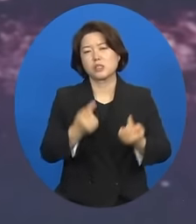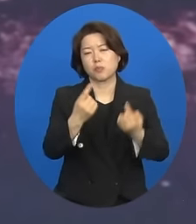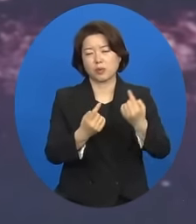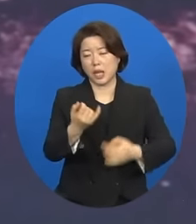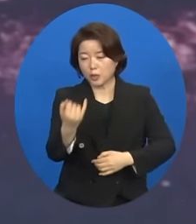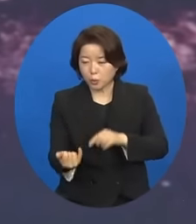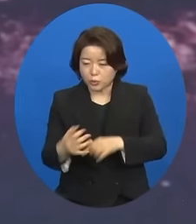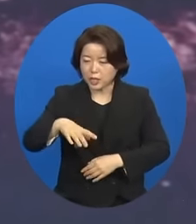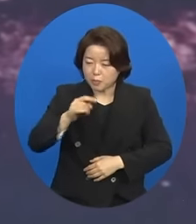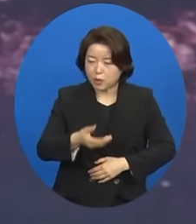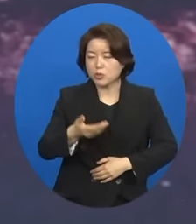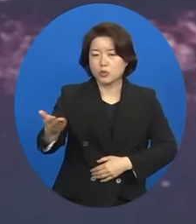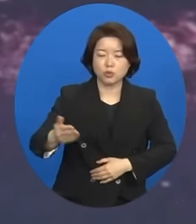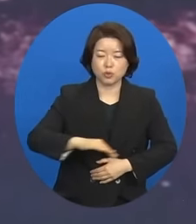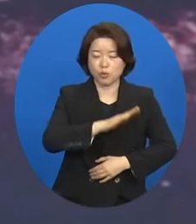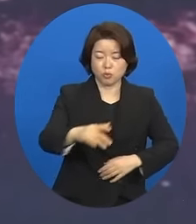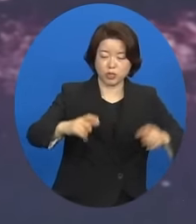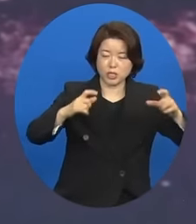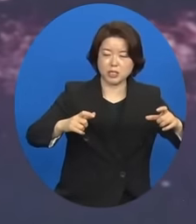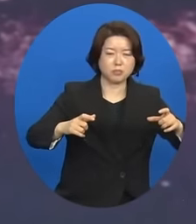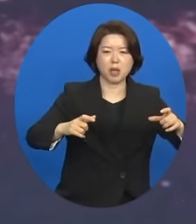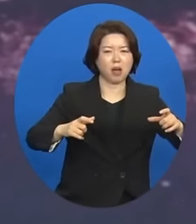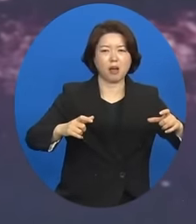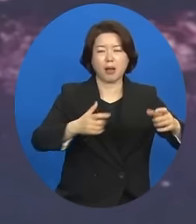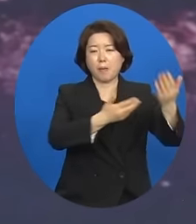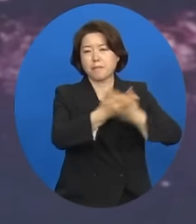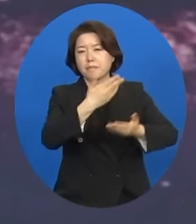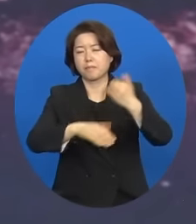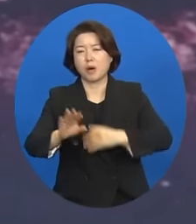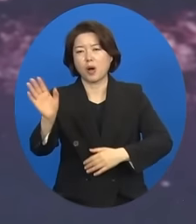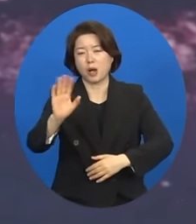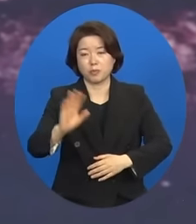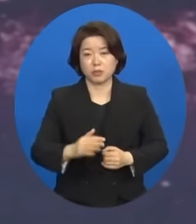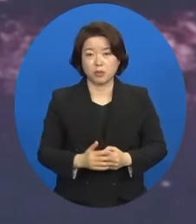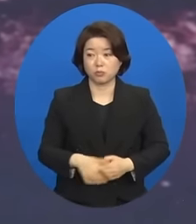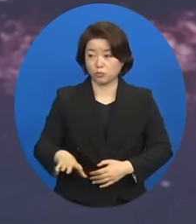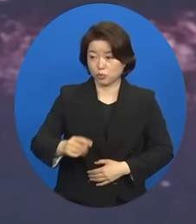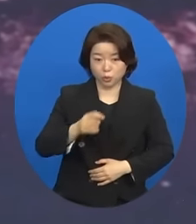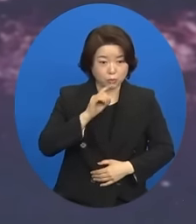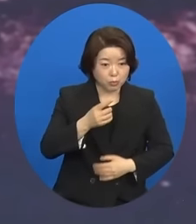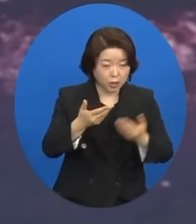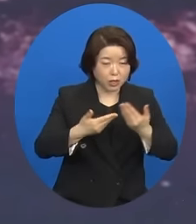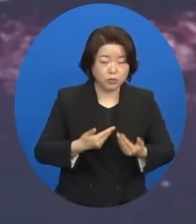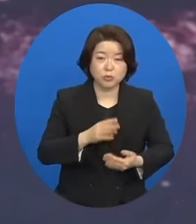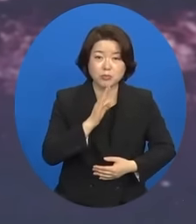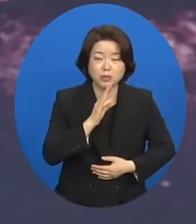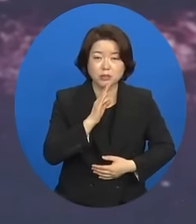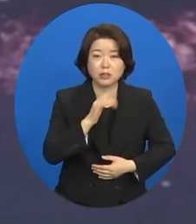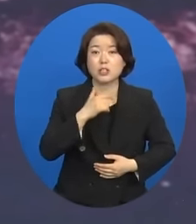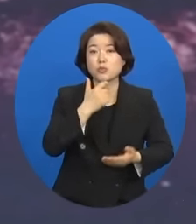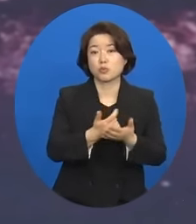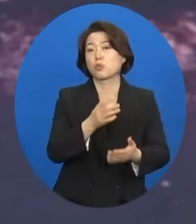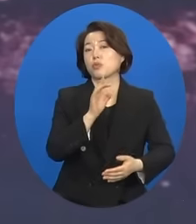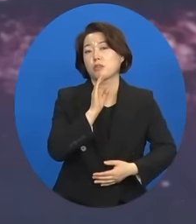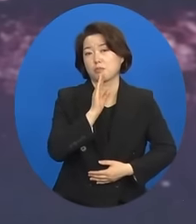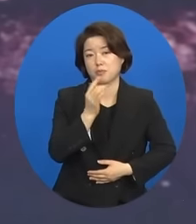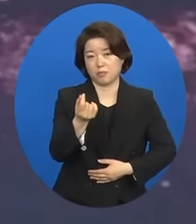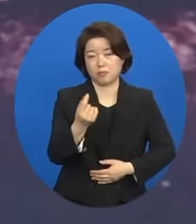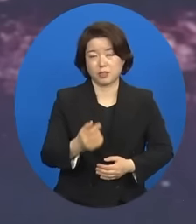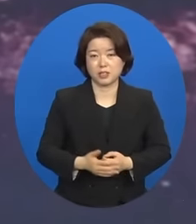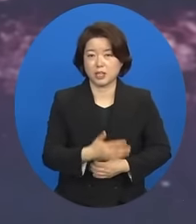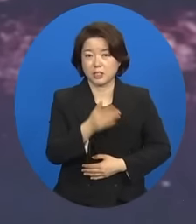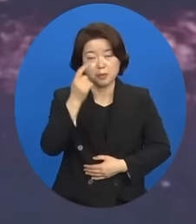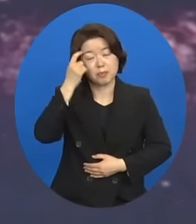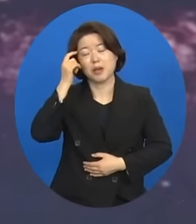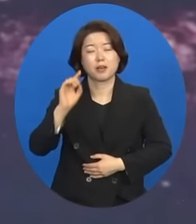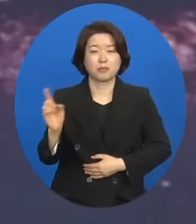주는 것은 우리 지방에서 하지 않는 일이라는 아 그럼 처음부터 말을 하던지 속인게 맞죠 근데 여러분 생각나는